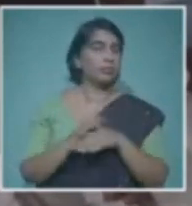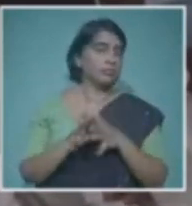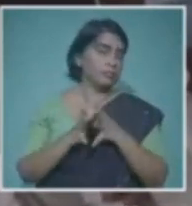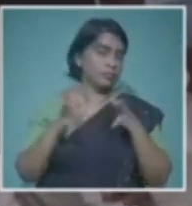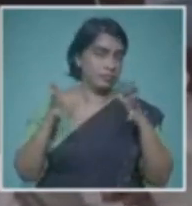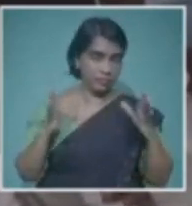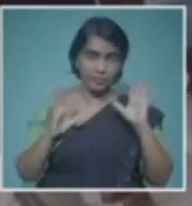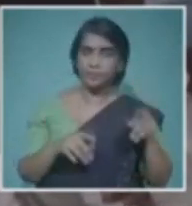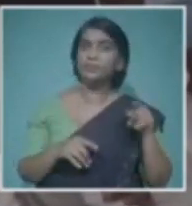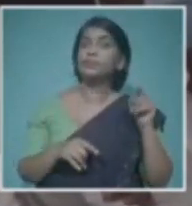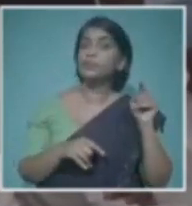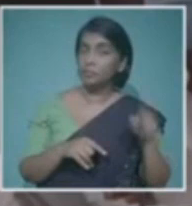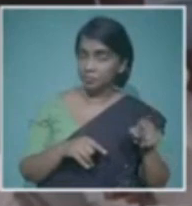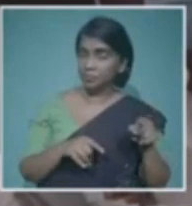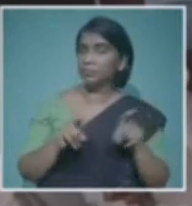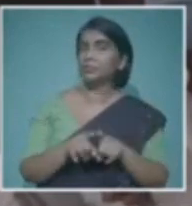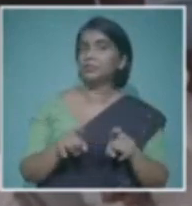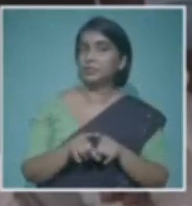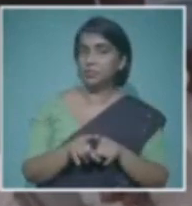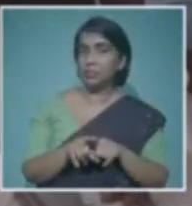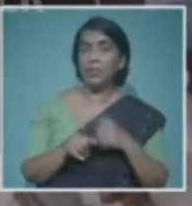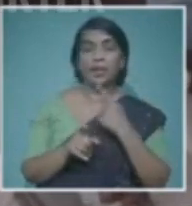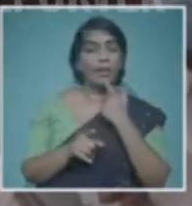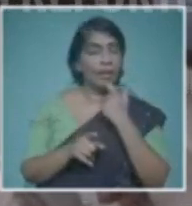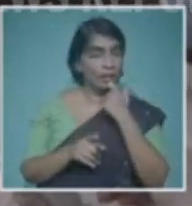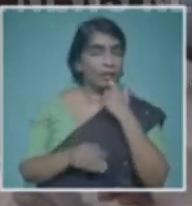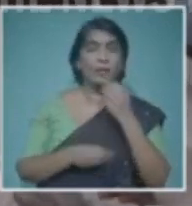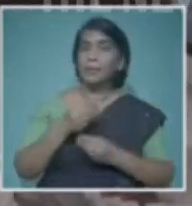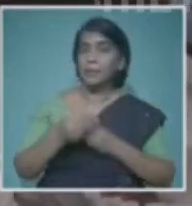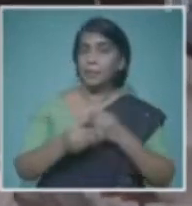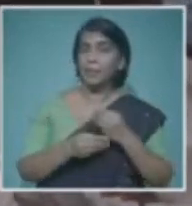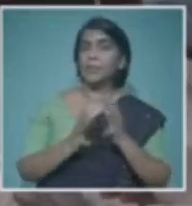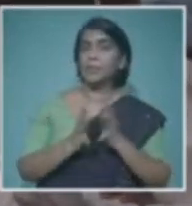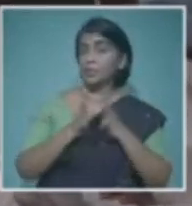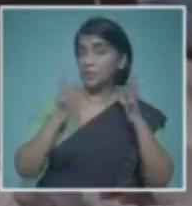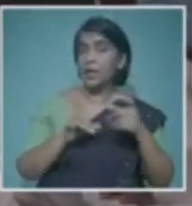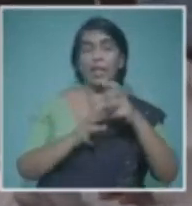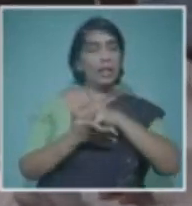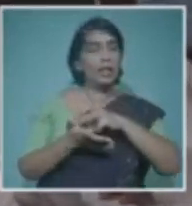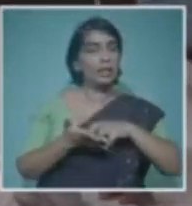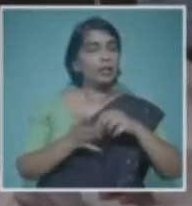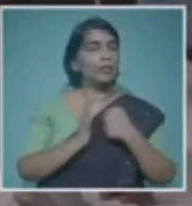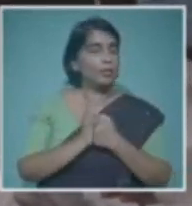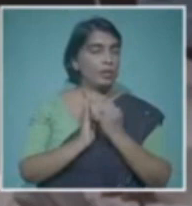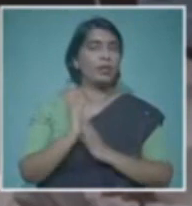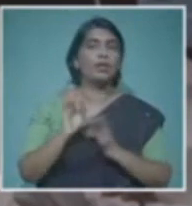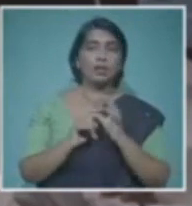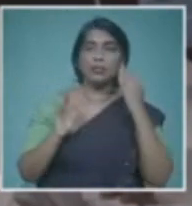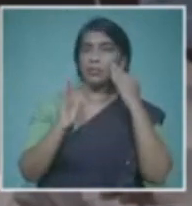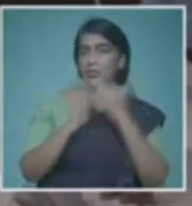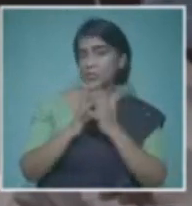තිබ්බා. ඒ අතරත් තේ කර්මාන්තය වැඩිපුර තියෙන දිස්ත්‍රික්කවල ගරු ඇමතිතුමා මේ ප්‍රශ්නය වැඩිපුර